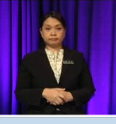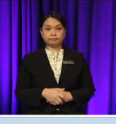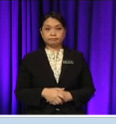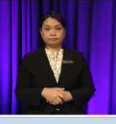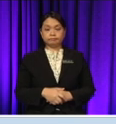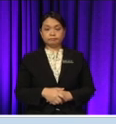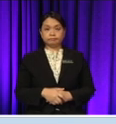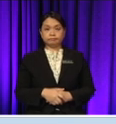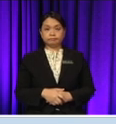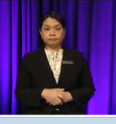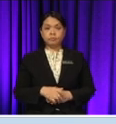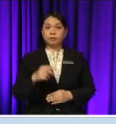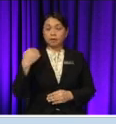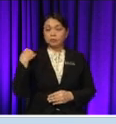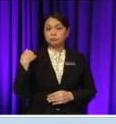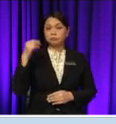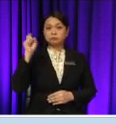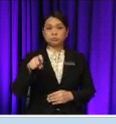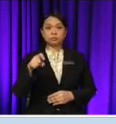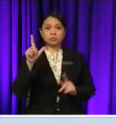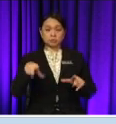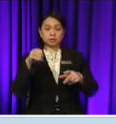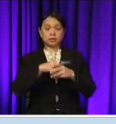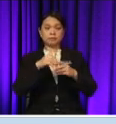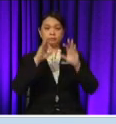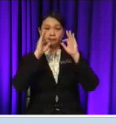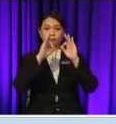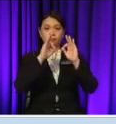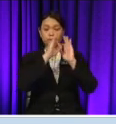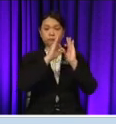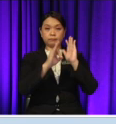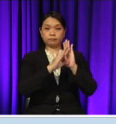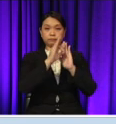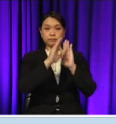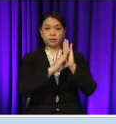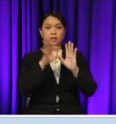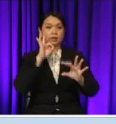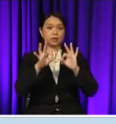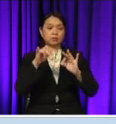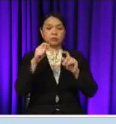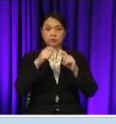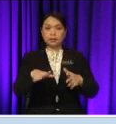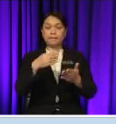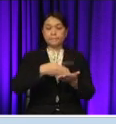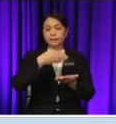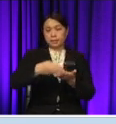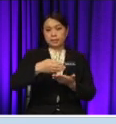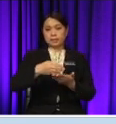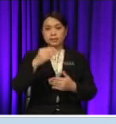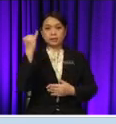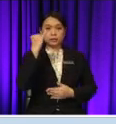format yang pertama ialah insurance prabayar 420 kita perlu tambah oke yang